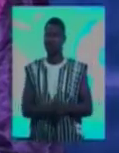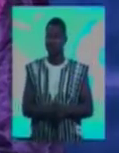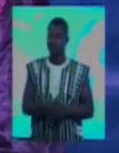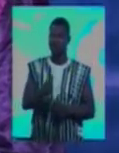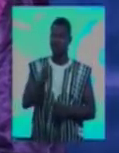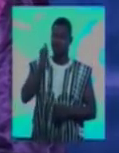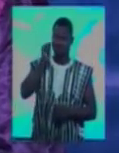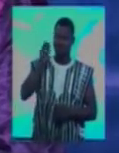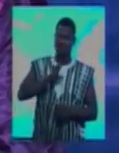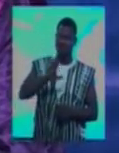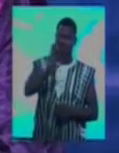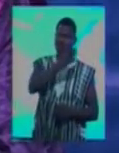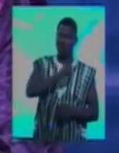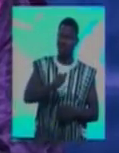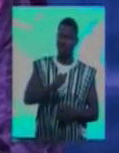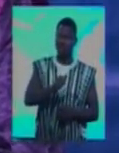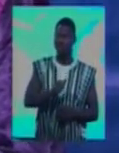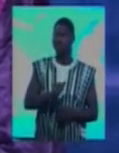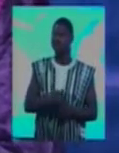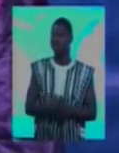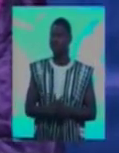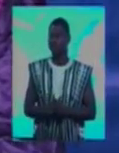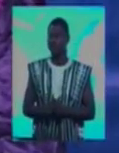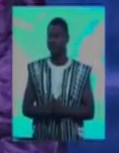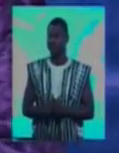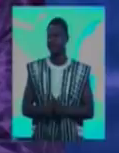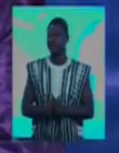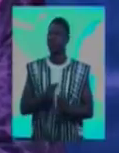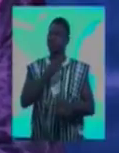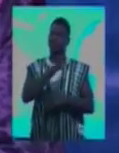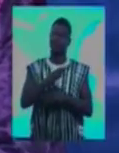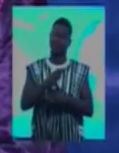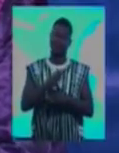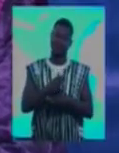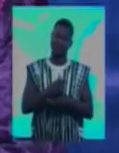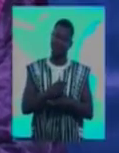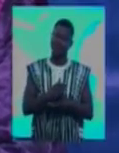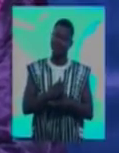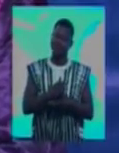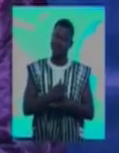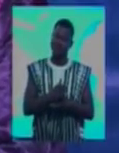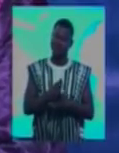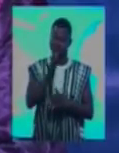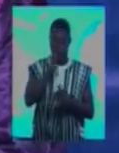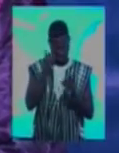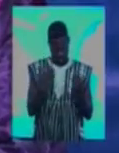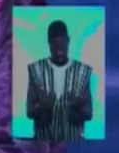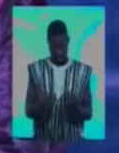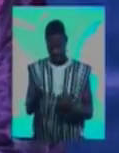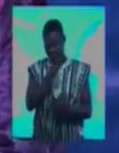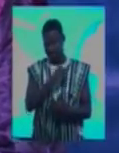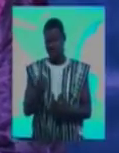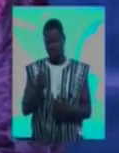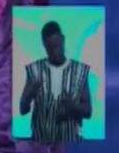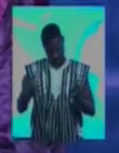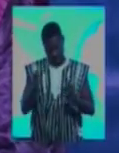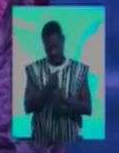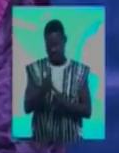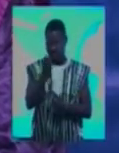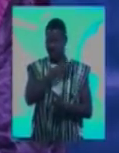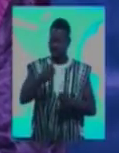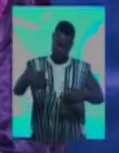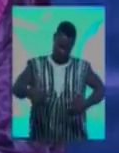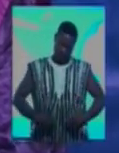Madame Delallée Ki, etc. Et tout de suite, donc, on a eu des jeunes femmes de